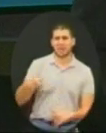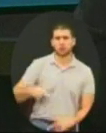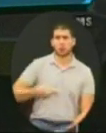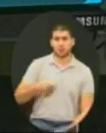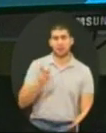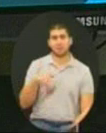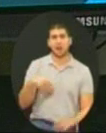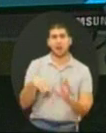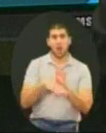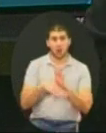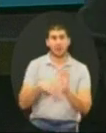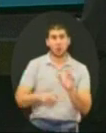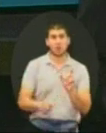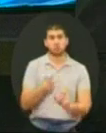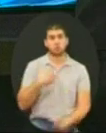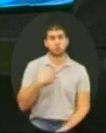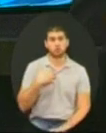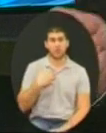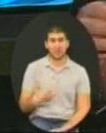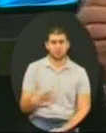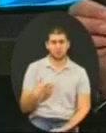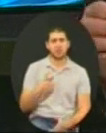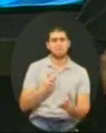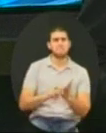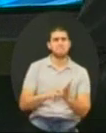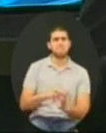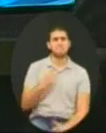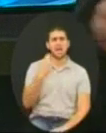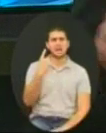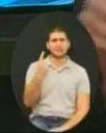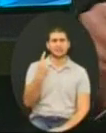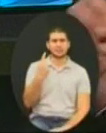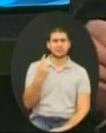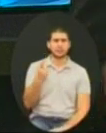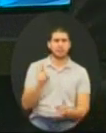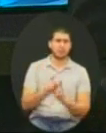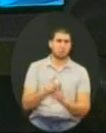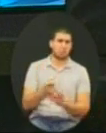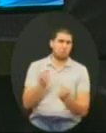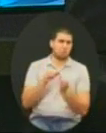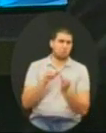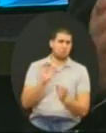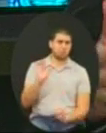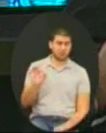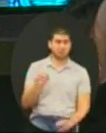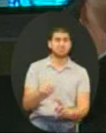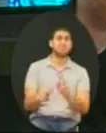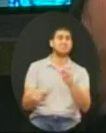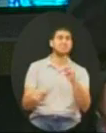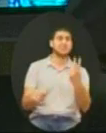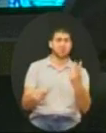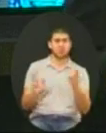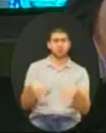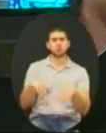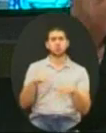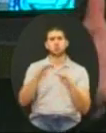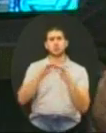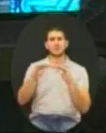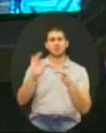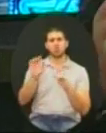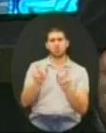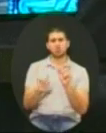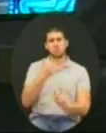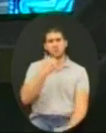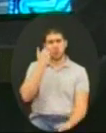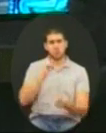למשל, גם פה יהיו אנשים עשירים, טייקונים, שהמס הזה מצד אחד בכלל לא מדגדג להם, מצד שני, אותם שכבה של אנשים